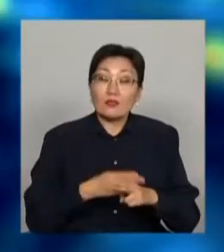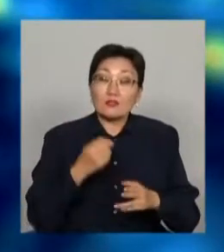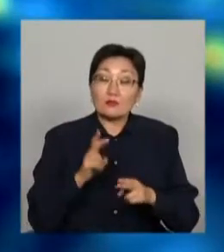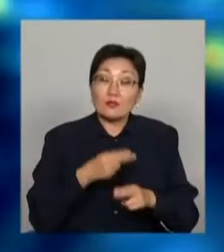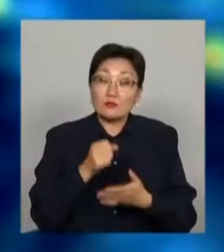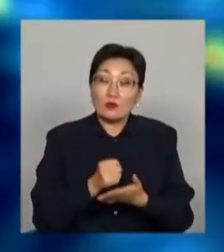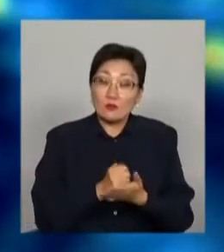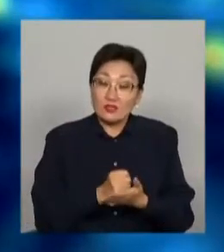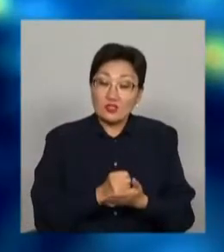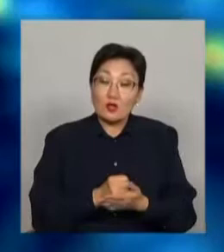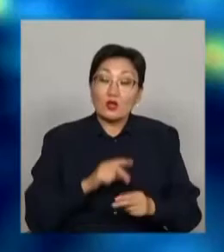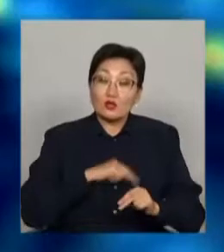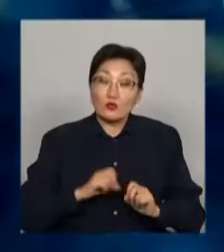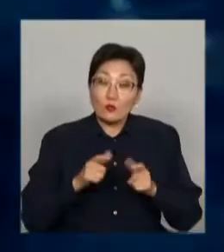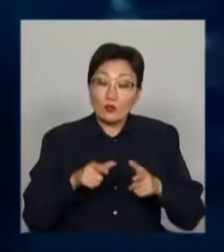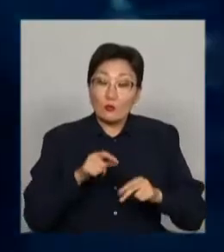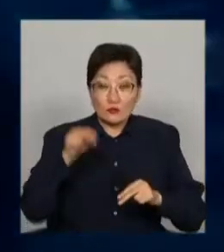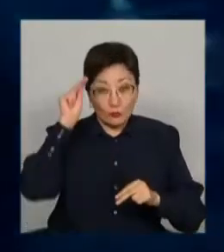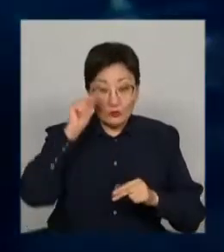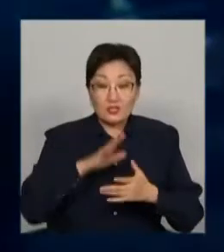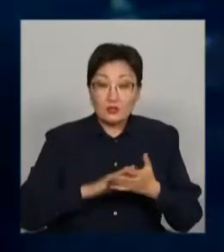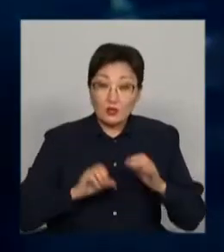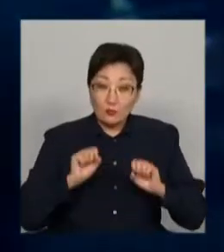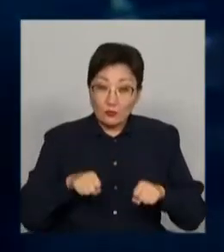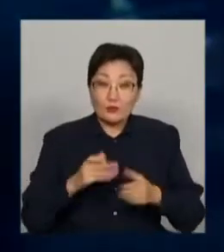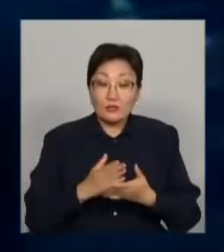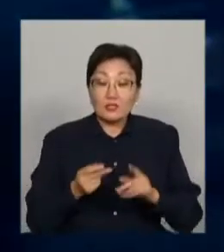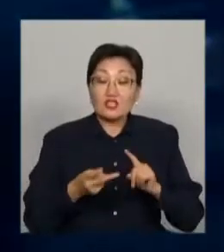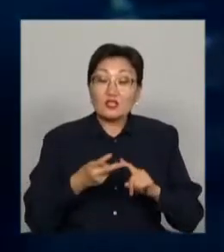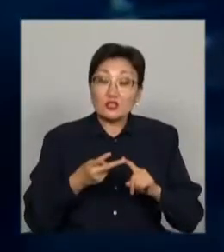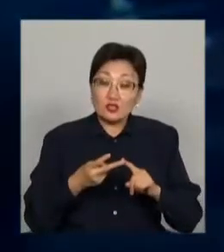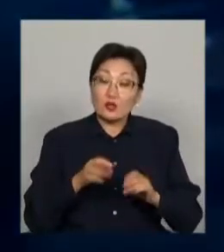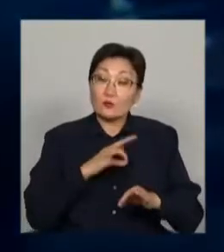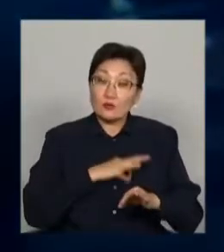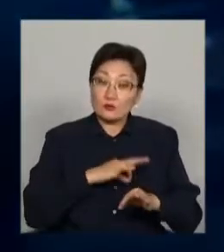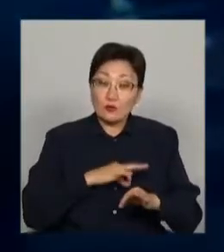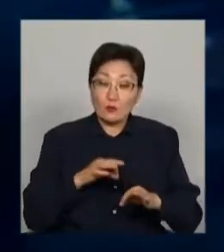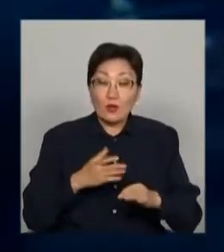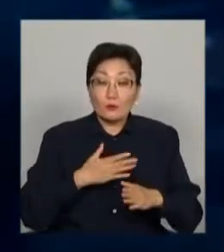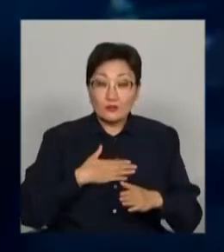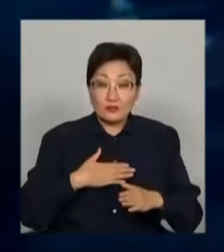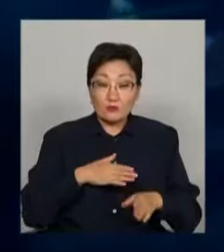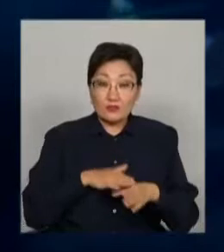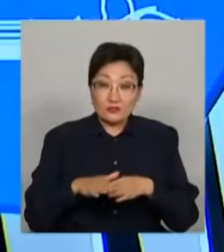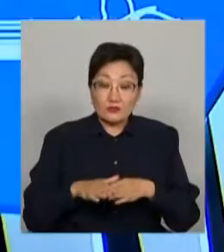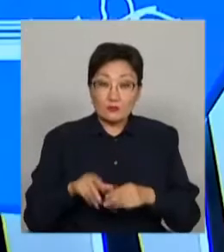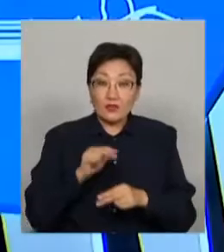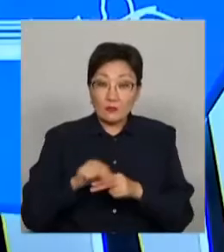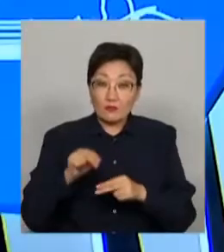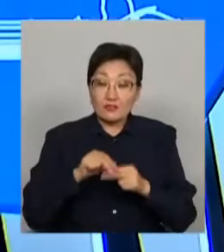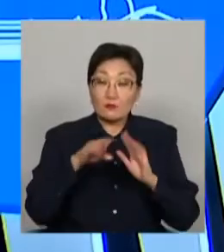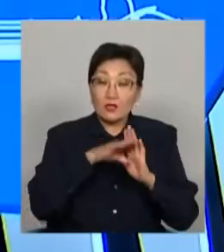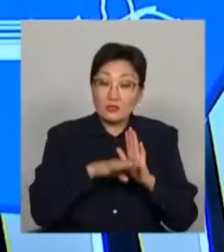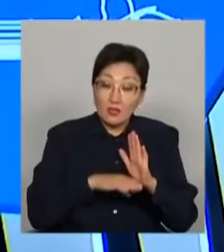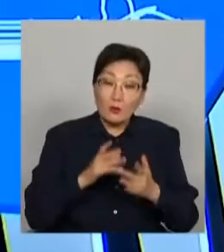жұмыс орнына тұруға, оқуды жалғастыруға мүмкіндік береді. Және де екінші айта кететін нәрсе, ол біздің толықтай білім беру